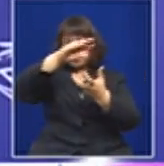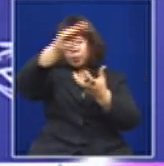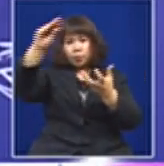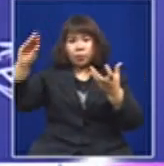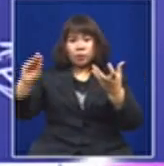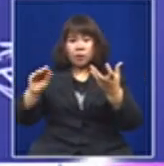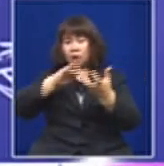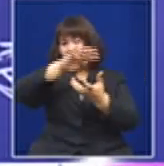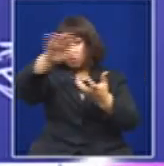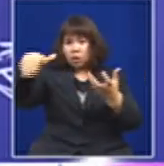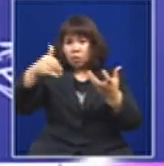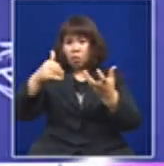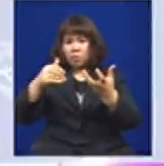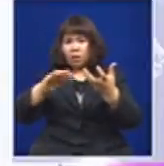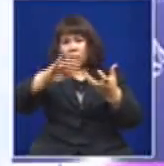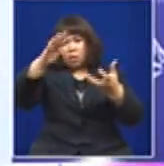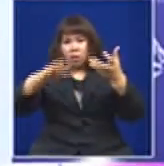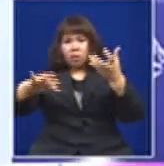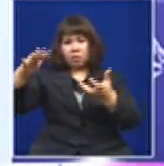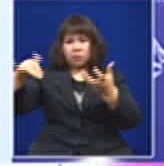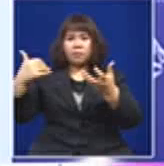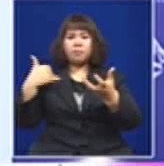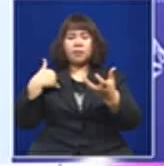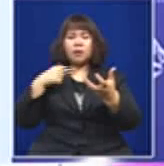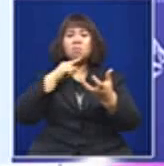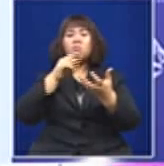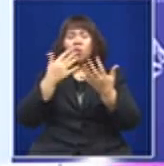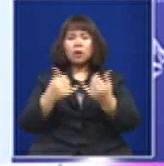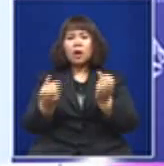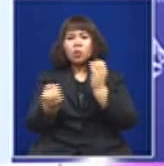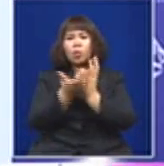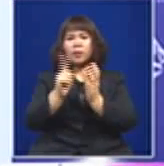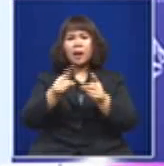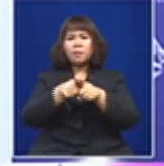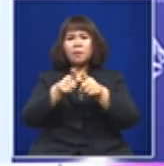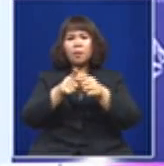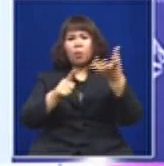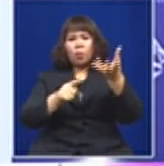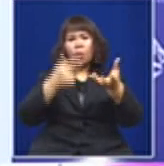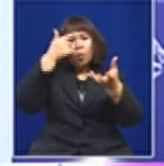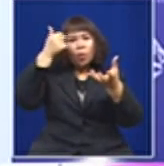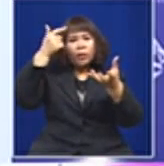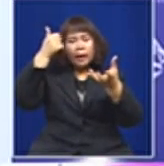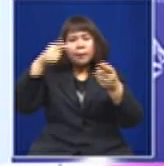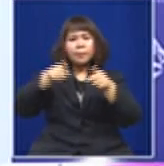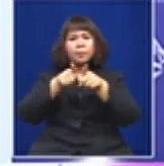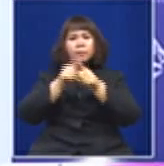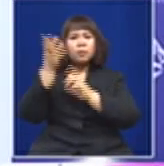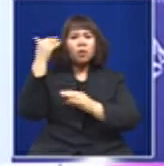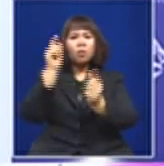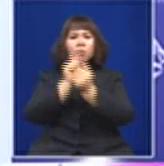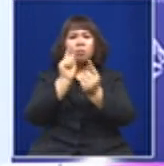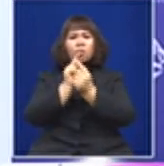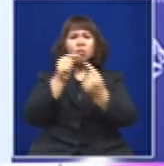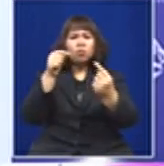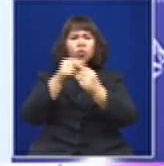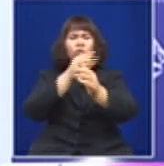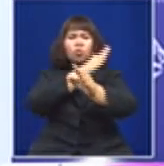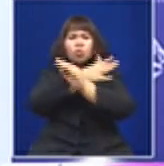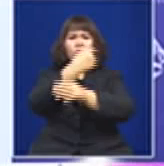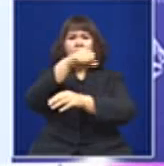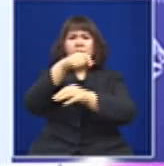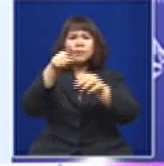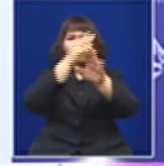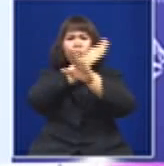อวกาศรอบๆมวลเนี่ยเกิดการกระเพื่อมนะครับการค้นพบครั้งนี้มันเป็นหลุมดำประเภทแรกครับที่แต่ก่อนเราเคยเจอมันที่แถวๆ10เท่าของมวลด